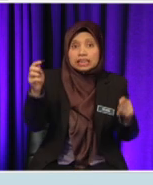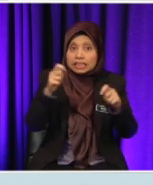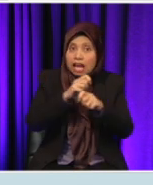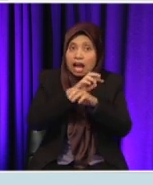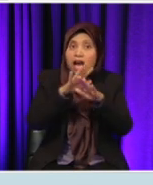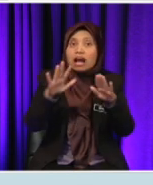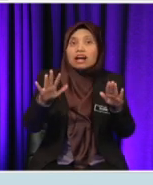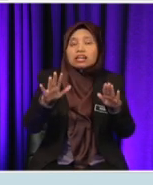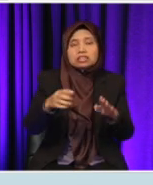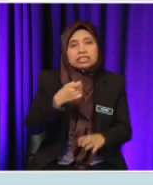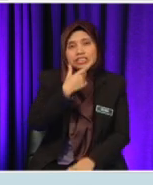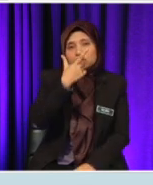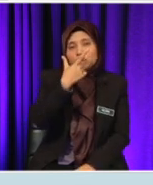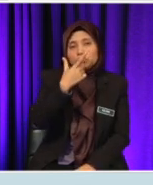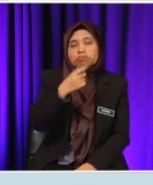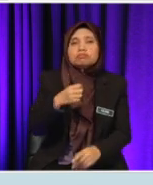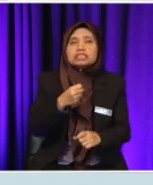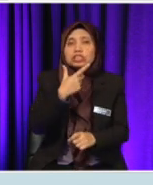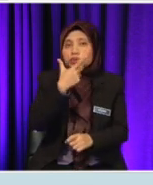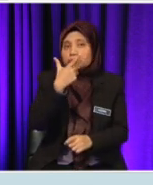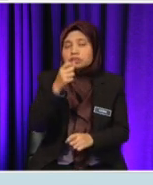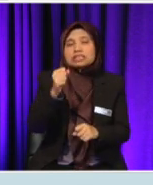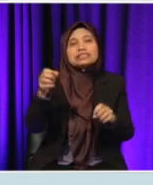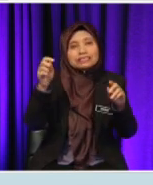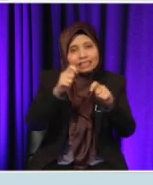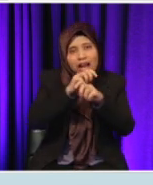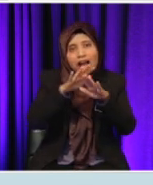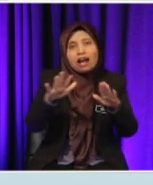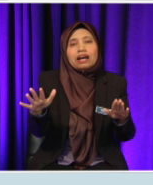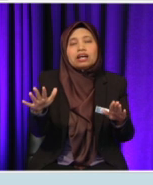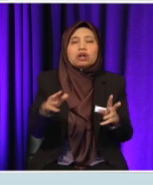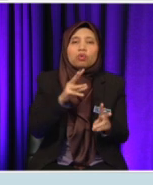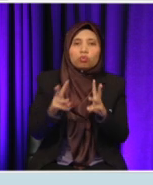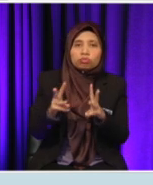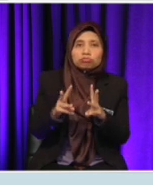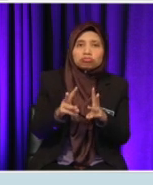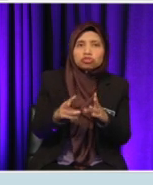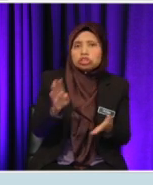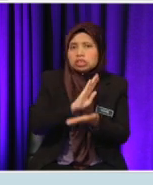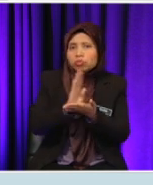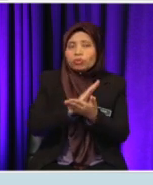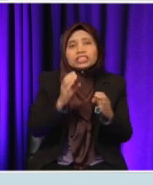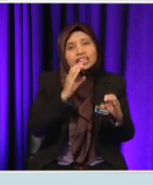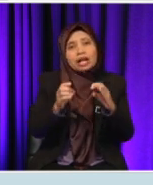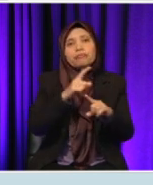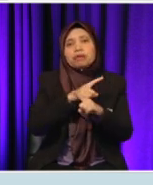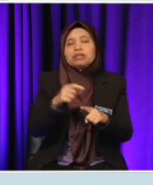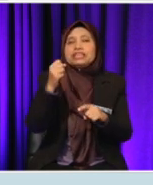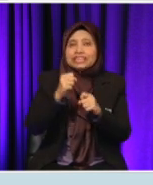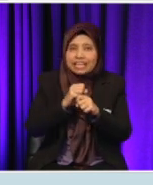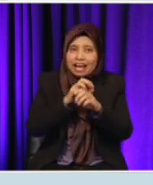lihat senyum sama senyum menandakan Dia adalah seorang yang tenang walaupun ketika sibuk berbicara Tetap tenang